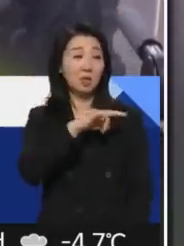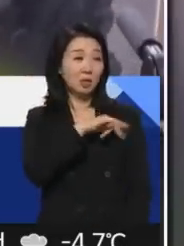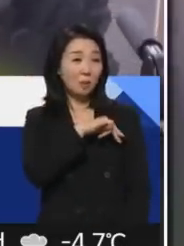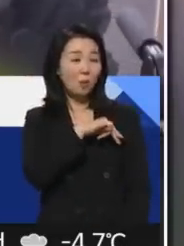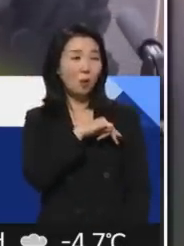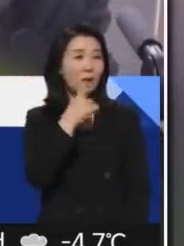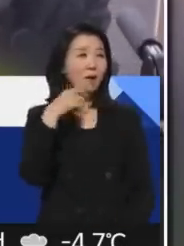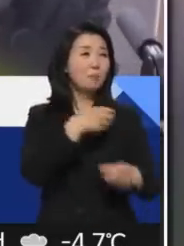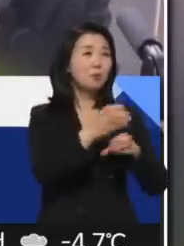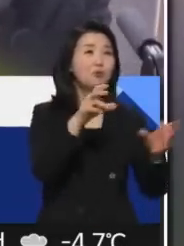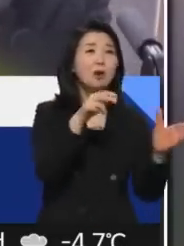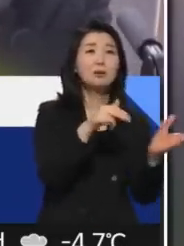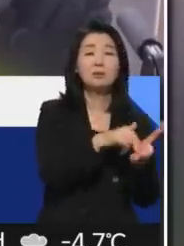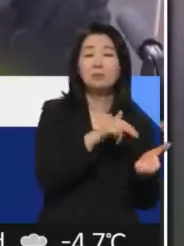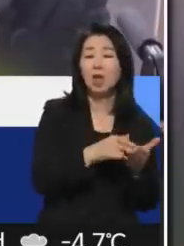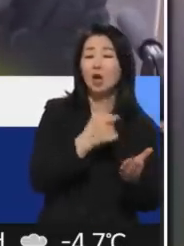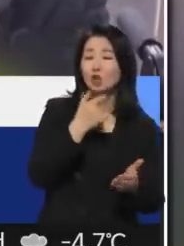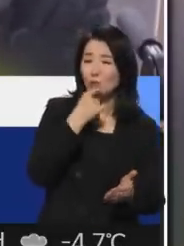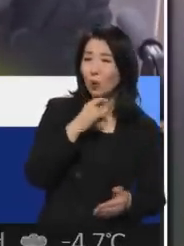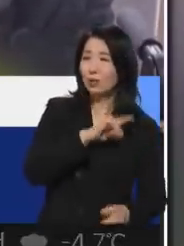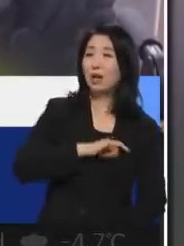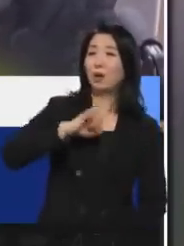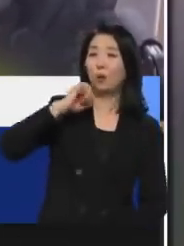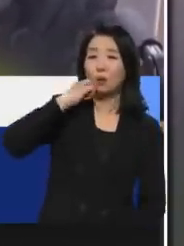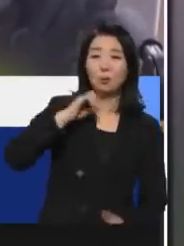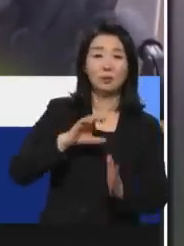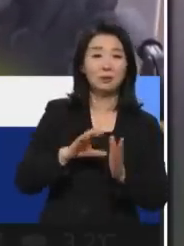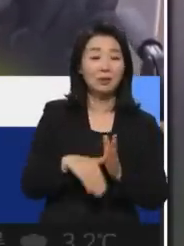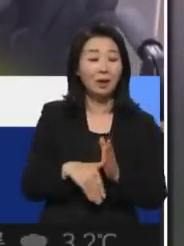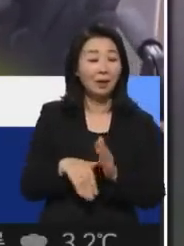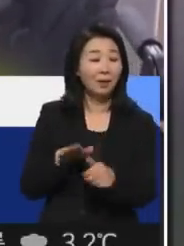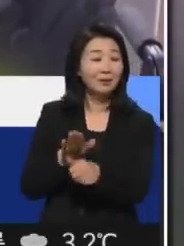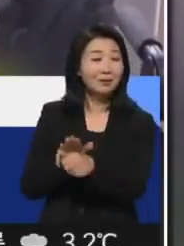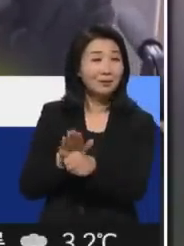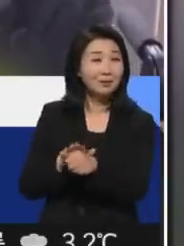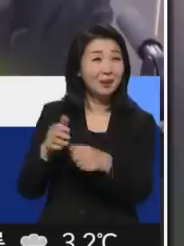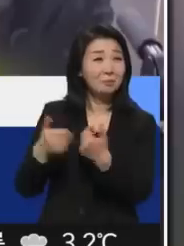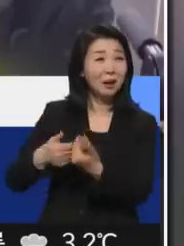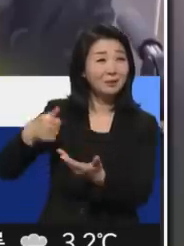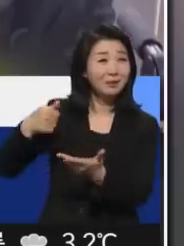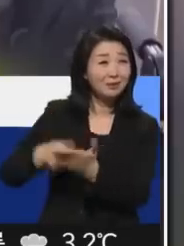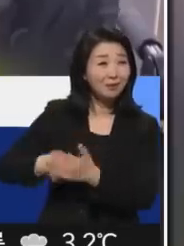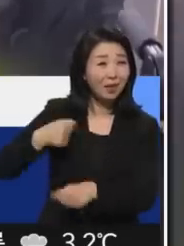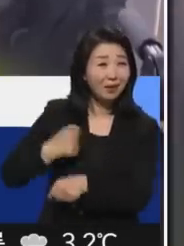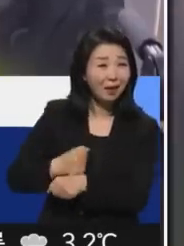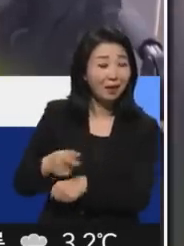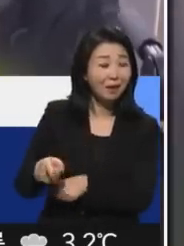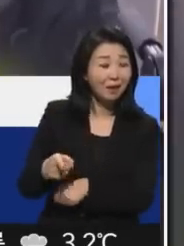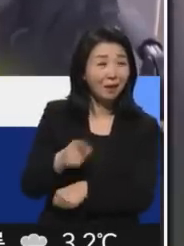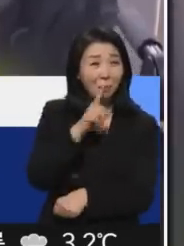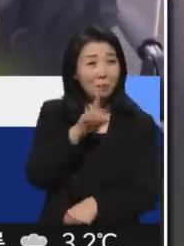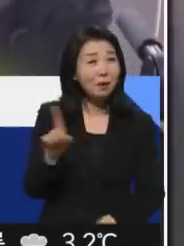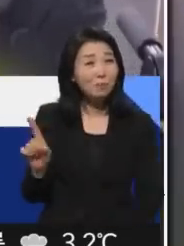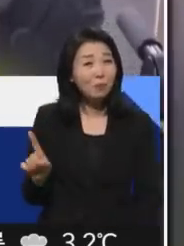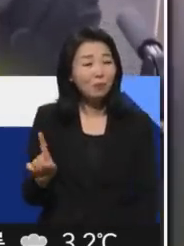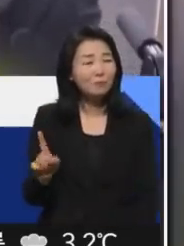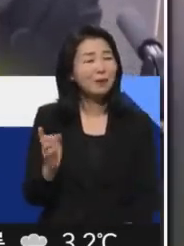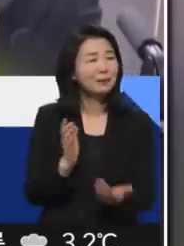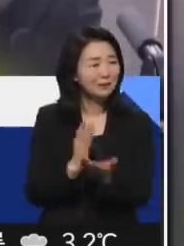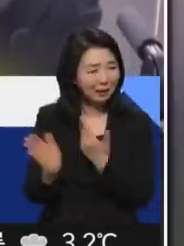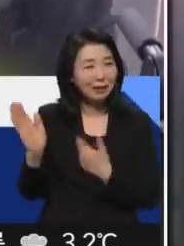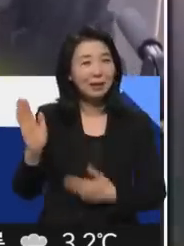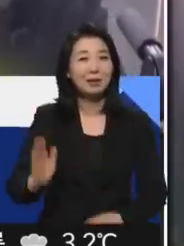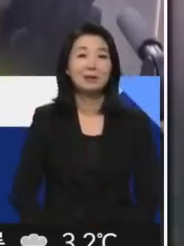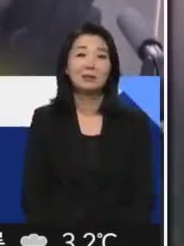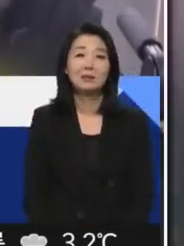제일 싫다. 민주당이 제일 어려워진다. 이러면 저에 대한 지지를 역선택이라고 말하는 거는 그 말 자체가 맞지가